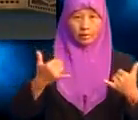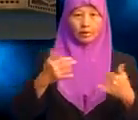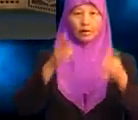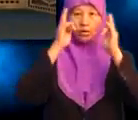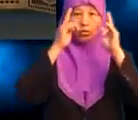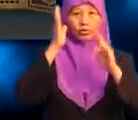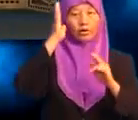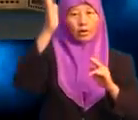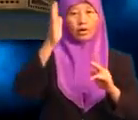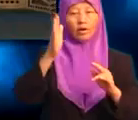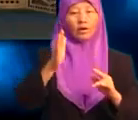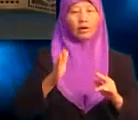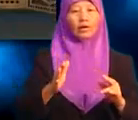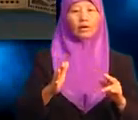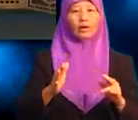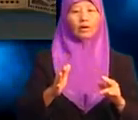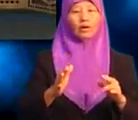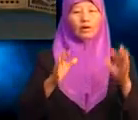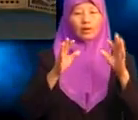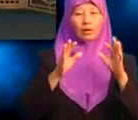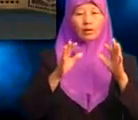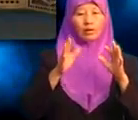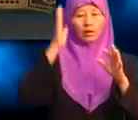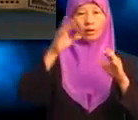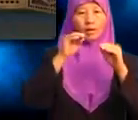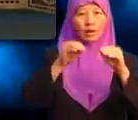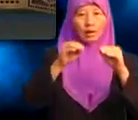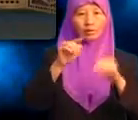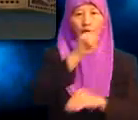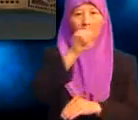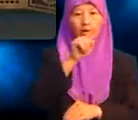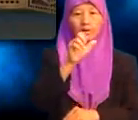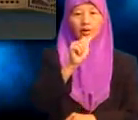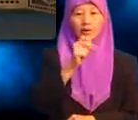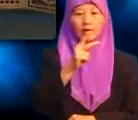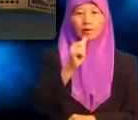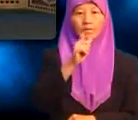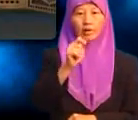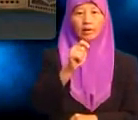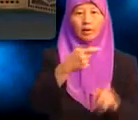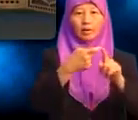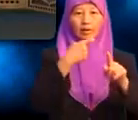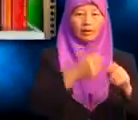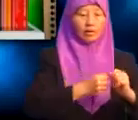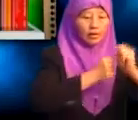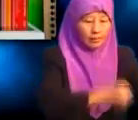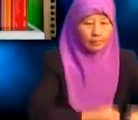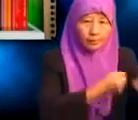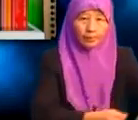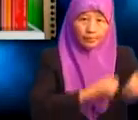Ustazah akan membawa satu lagi siri zakat, iaitu zakat hasil pertanian.